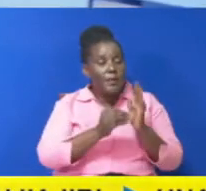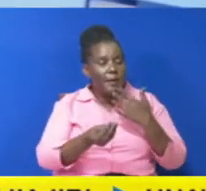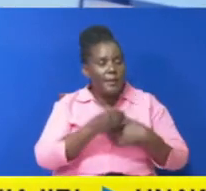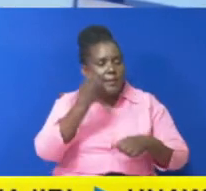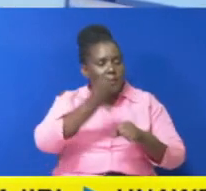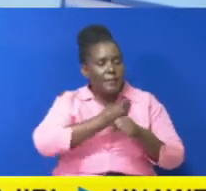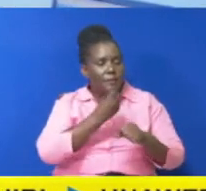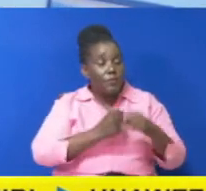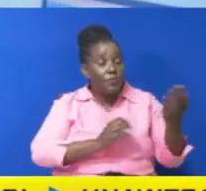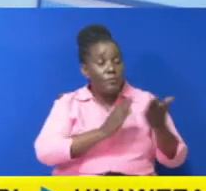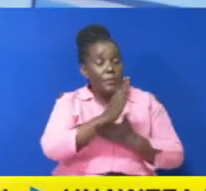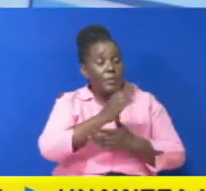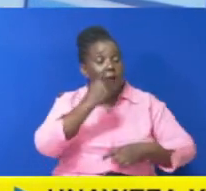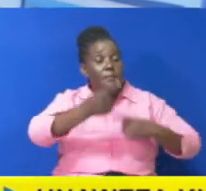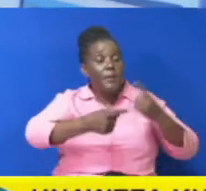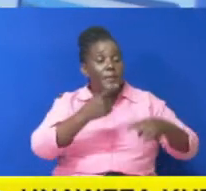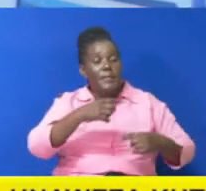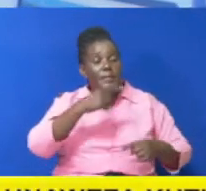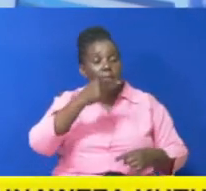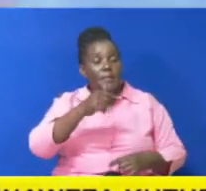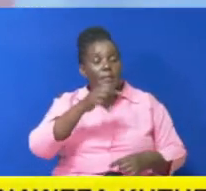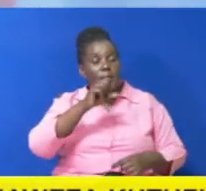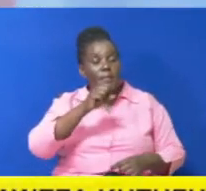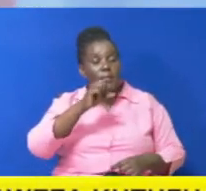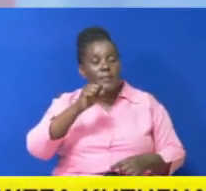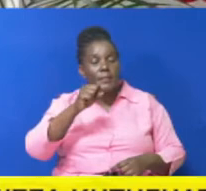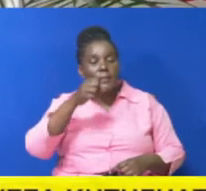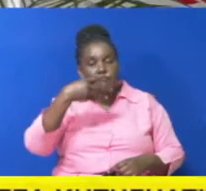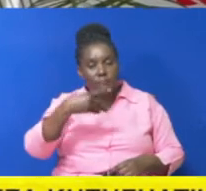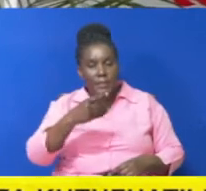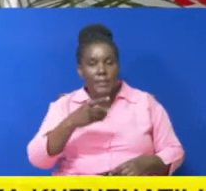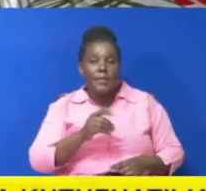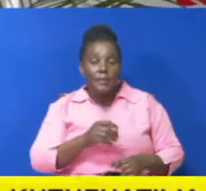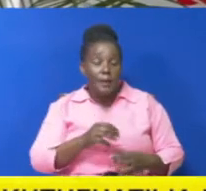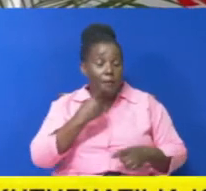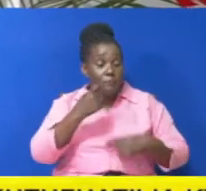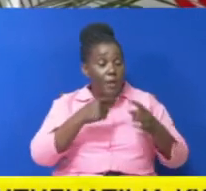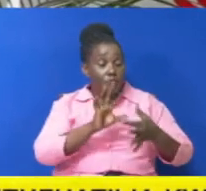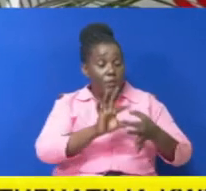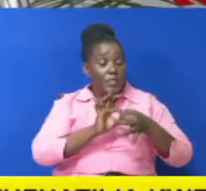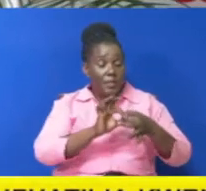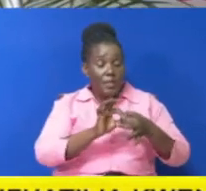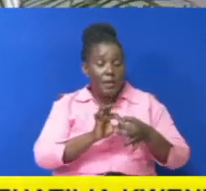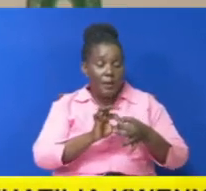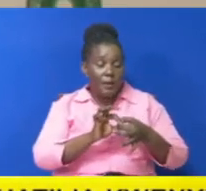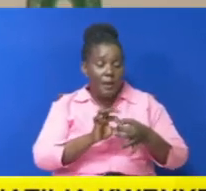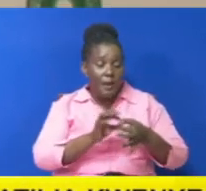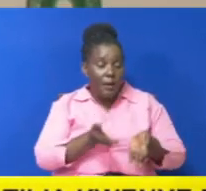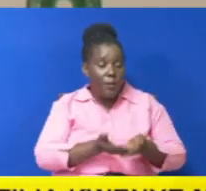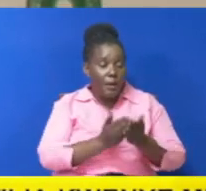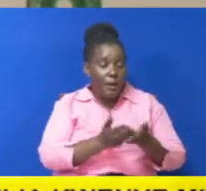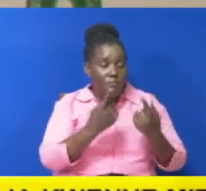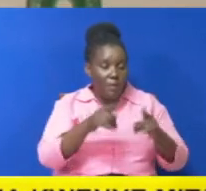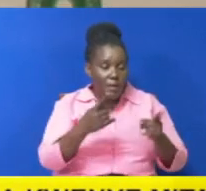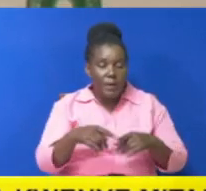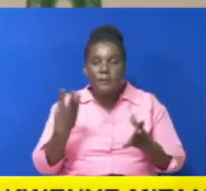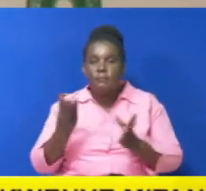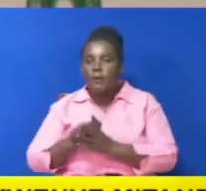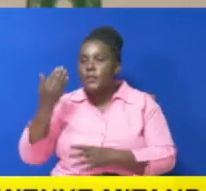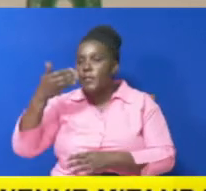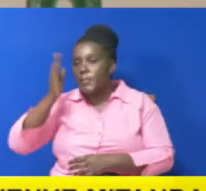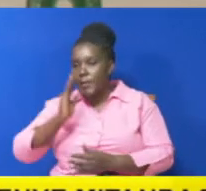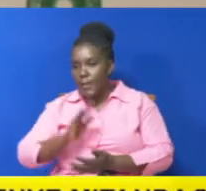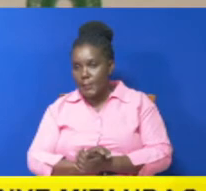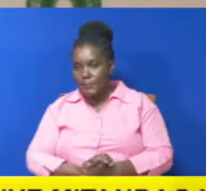wa TCCP unaotekelezwa nchini kwa ushirikiano wa wadau na serikali. Au madhumuni yake ni kwamba